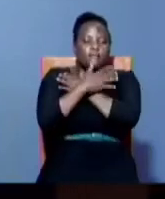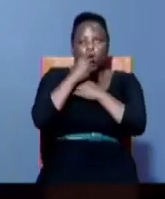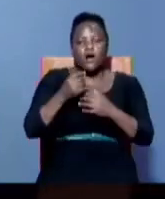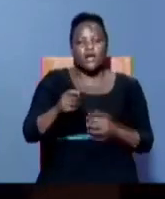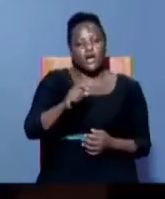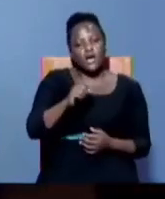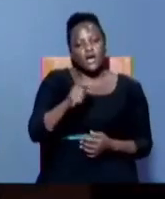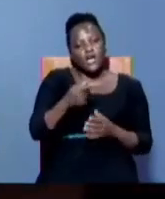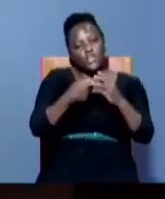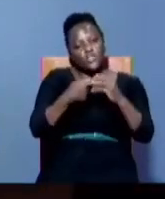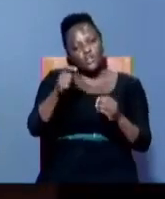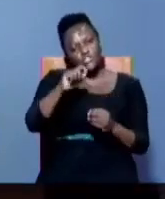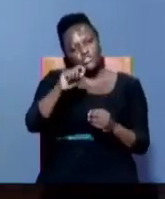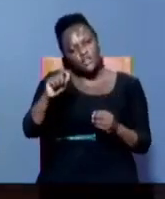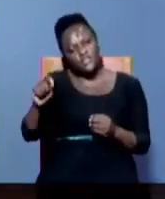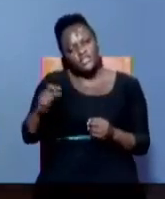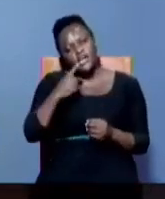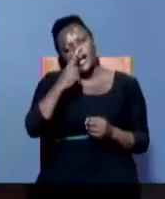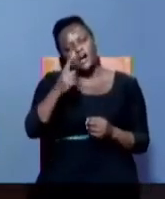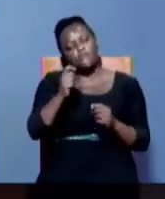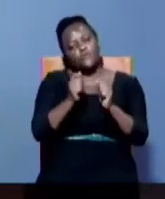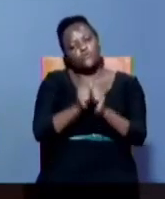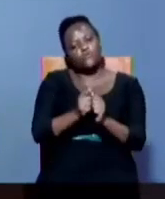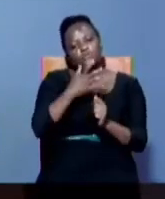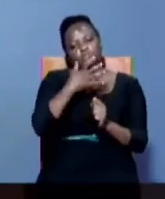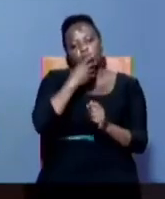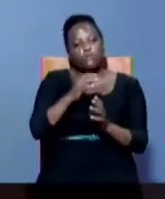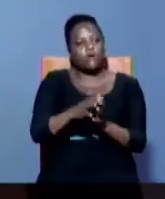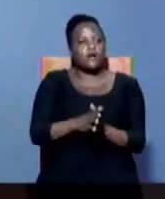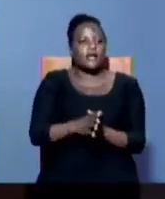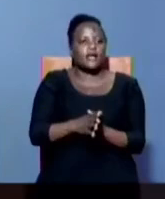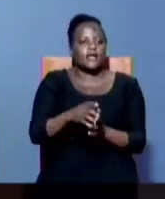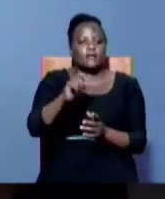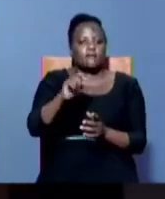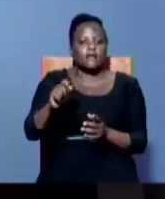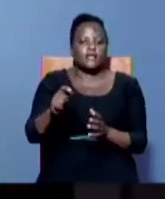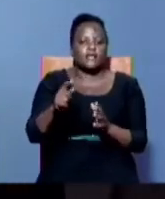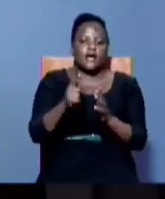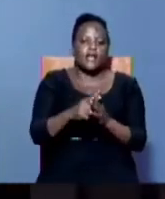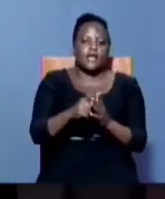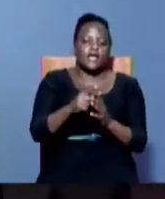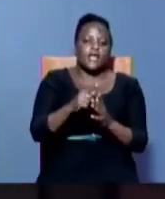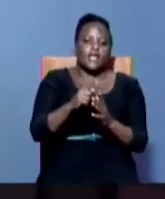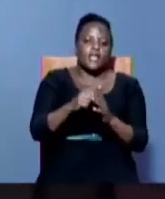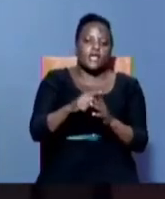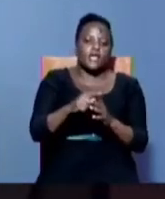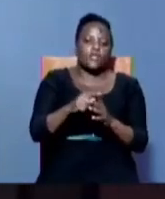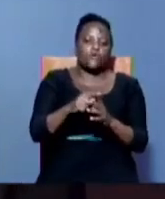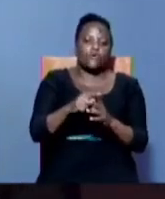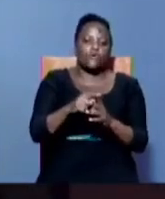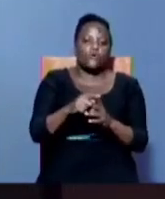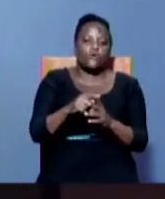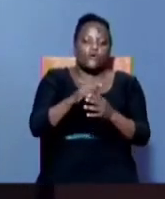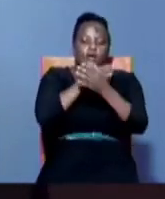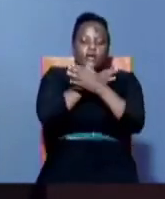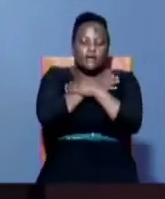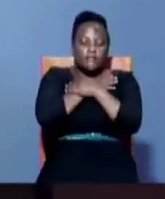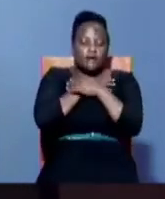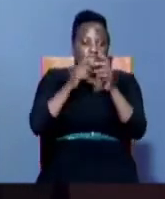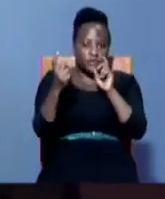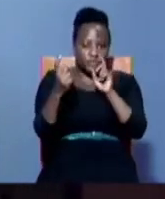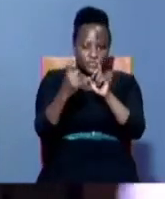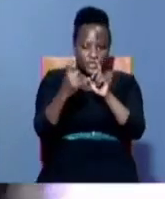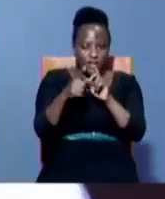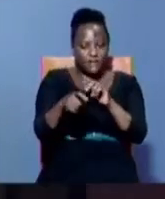Bwana, pale ndipo kidole kilichoandika neno neema vinakutana. Je, sheria ya Mungu kwako? Pale